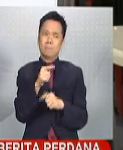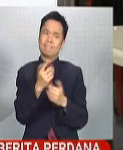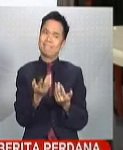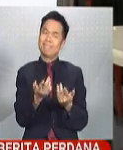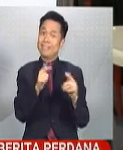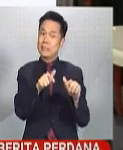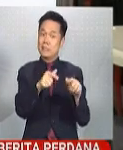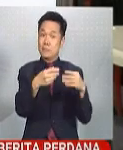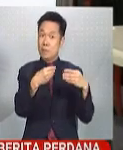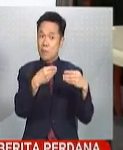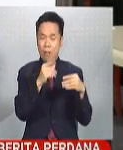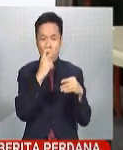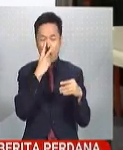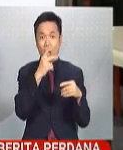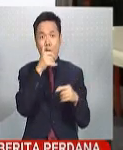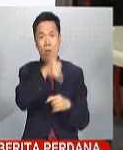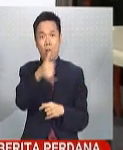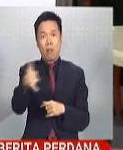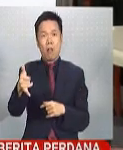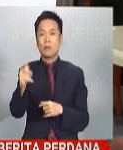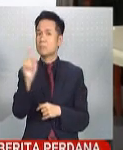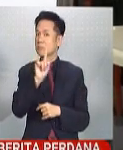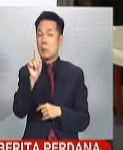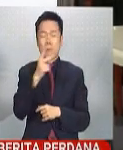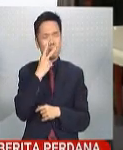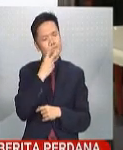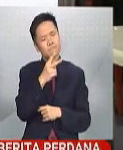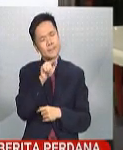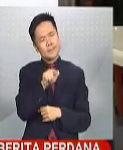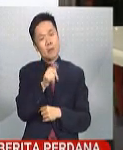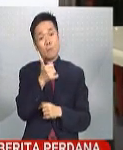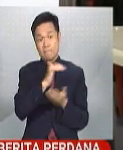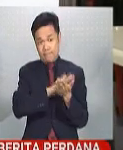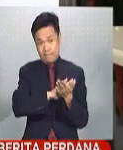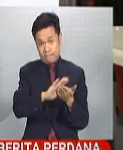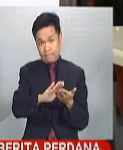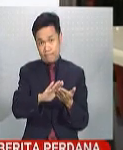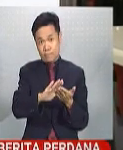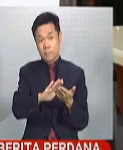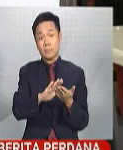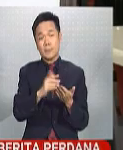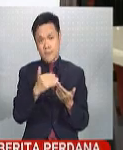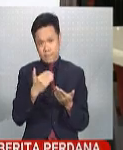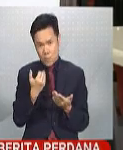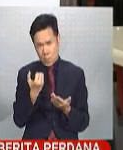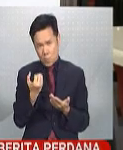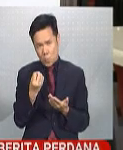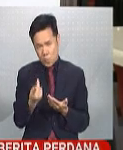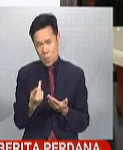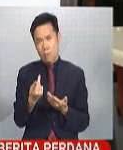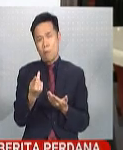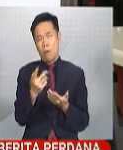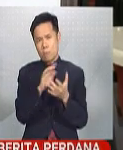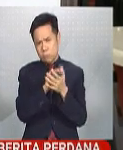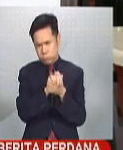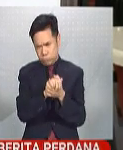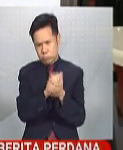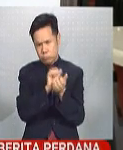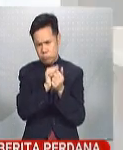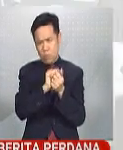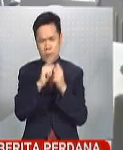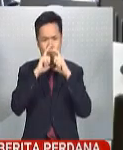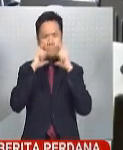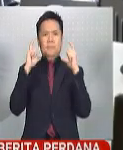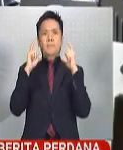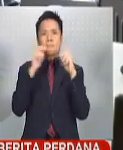kedai kita masuk aja. Jadi saya tengok kedai kalau bersih, okey. Dia sediakan fasilitis untuk keselamatan, safety diri ini, saya masuk